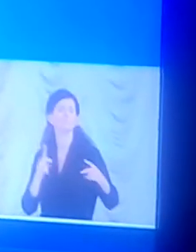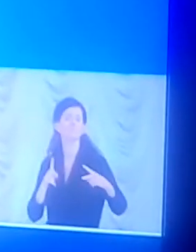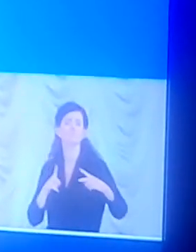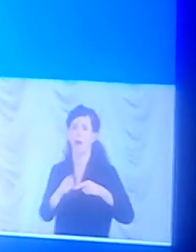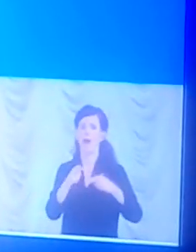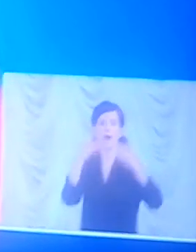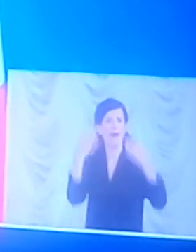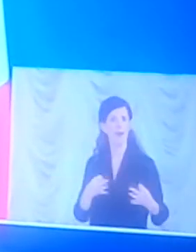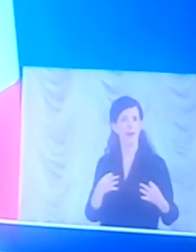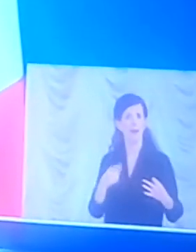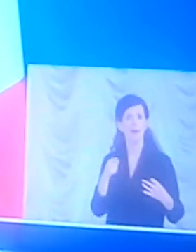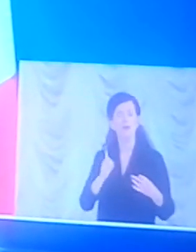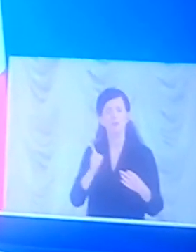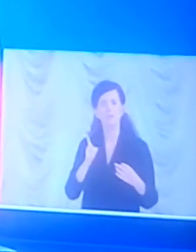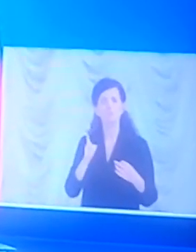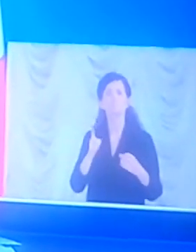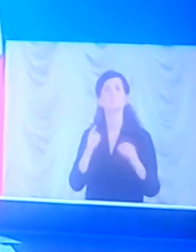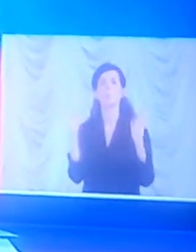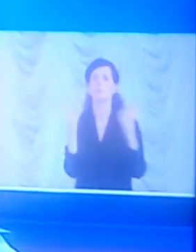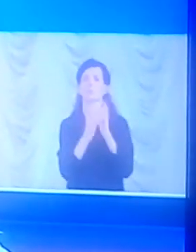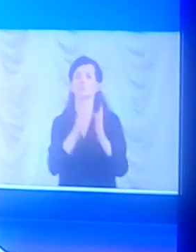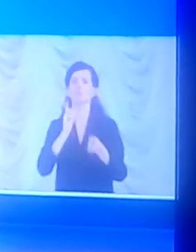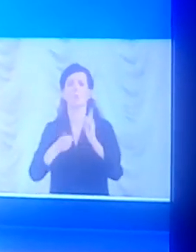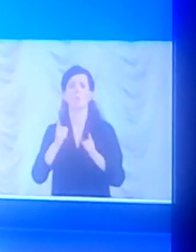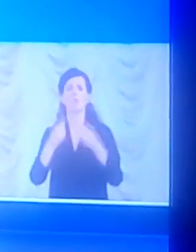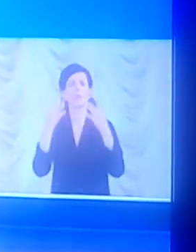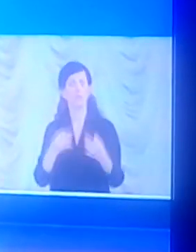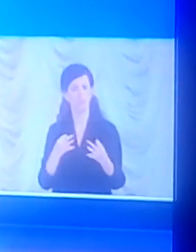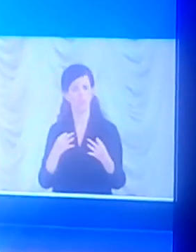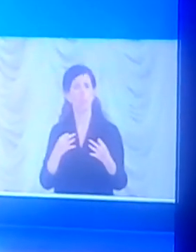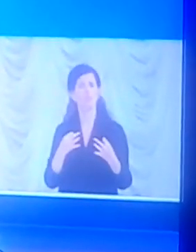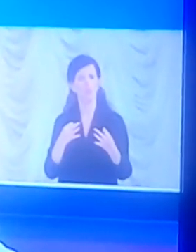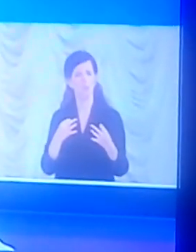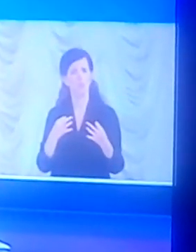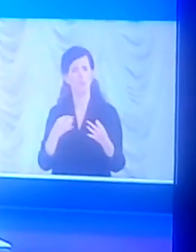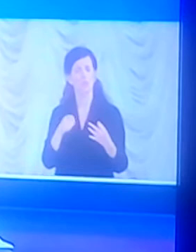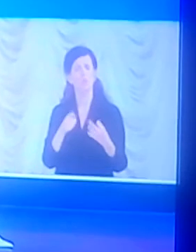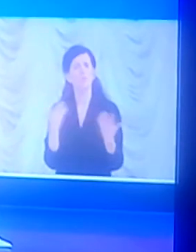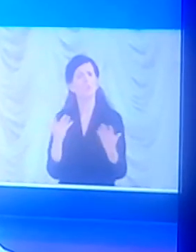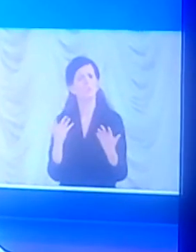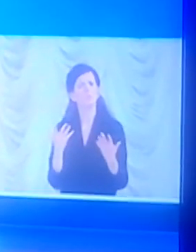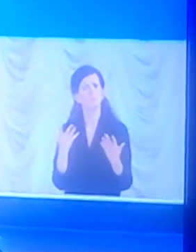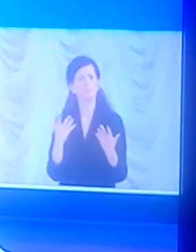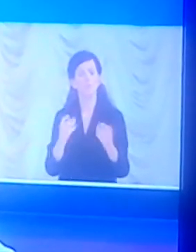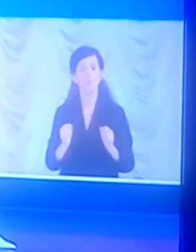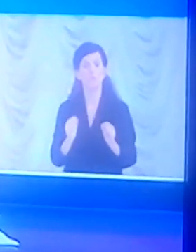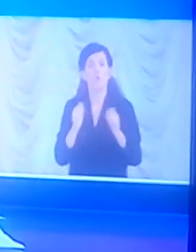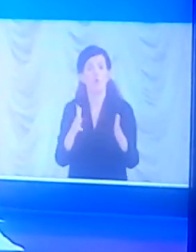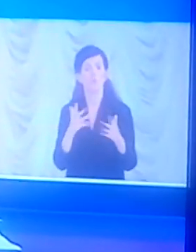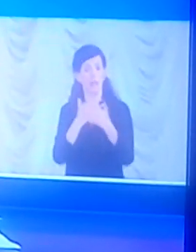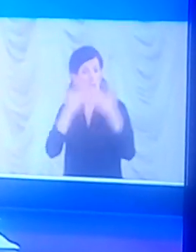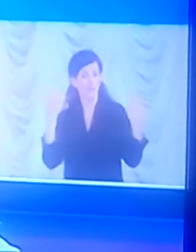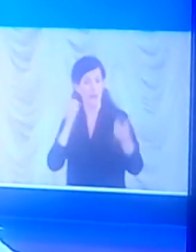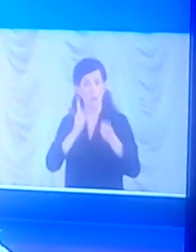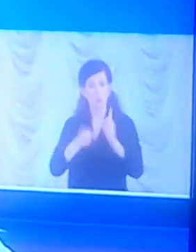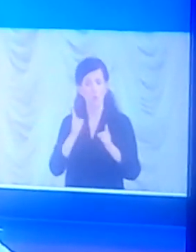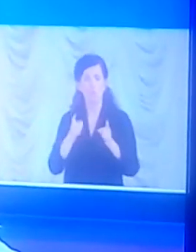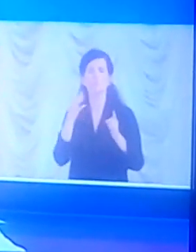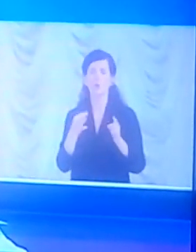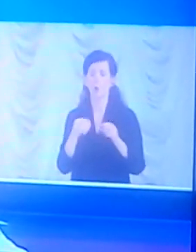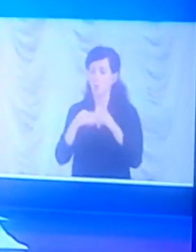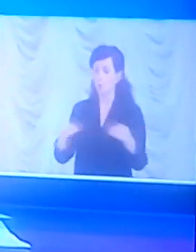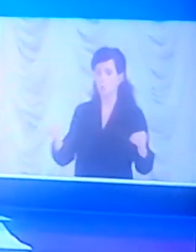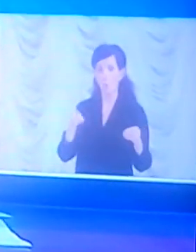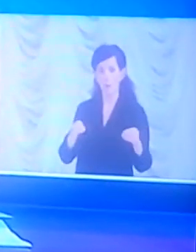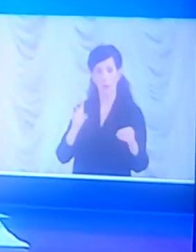questo principio politico che è stato affermato, tradurre la volontà chiara politica di introdurre questo nuovo